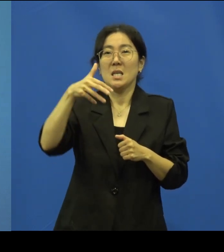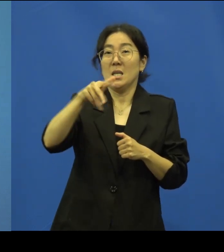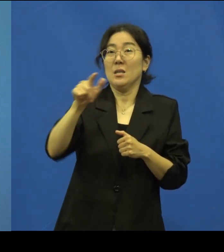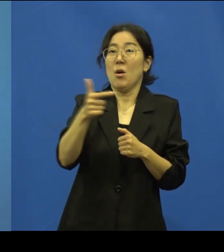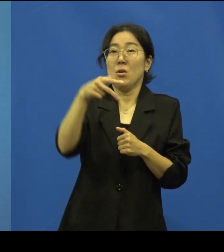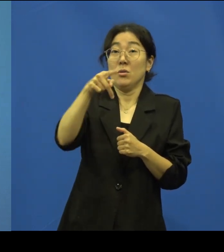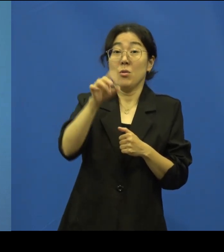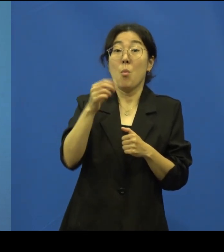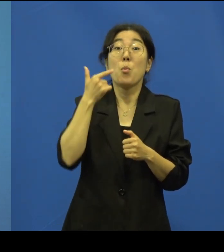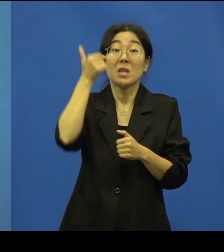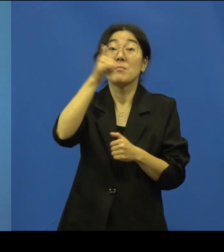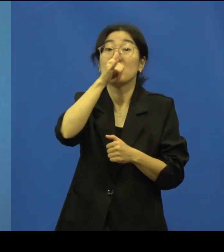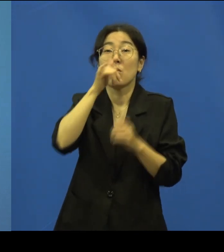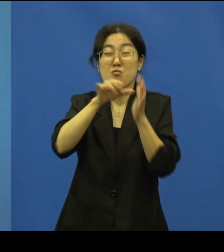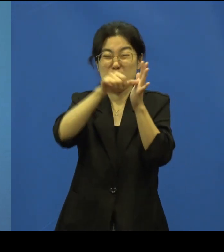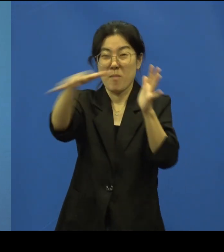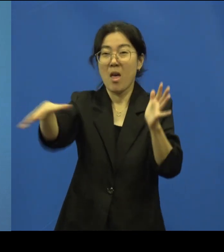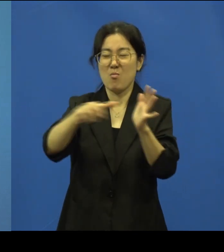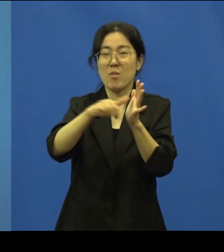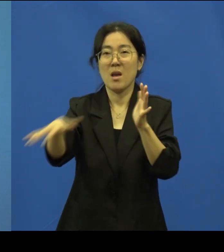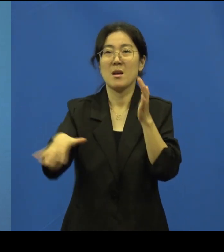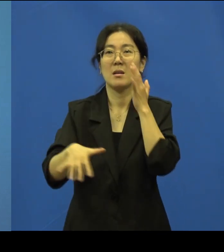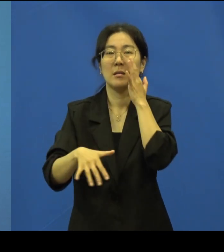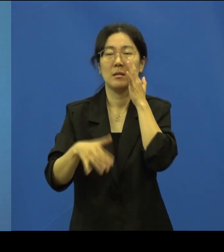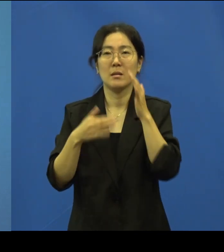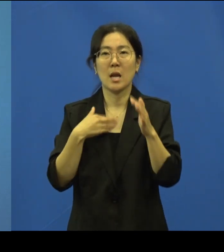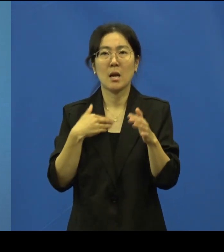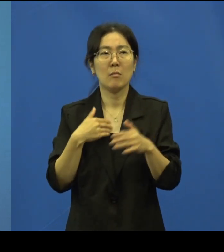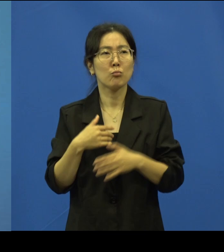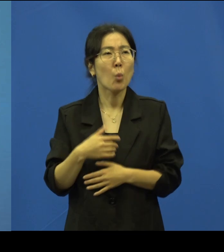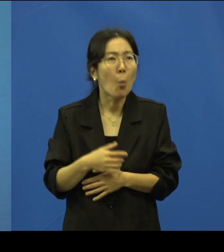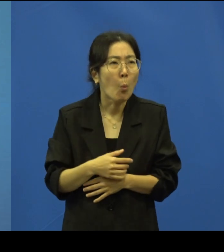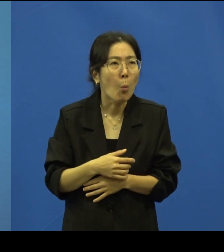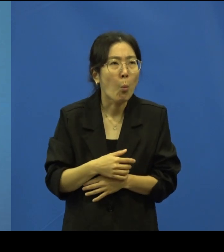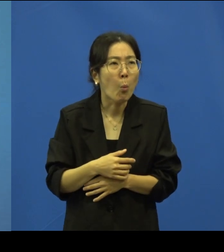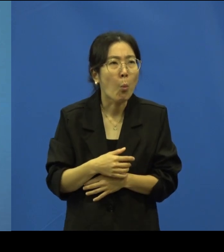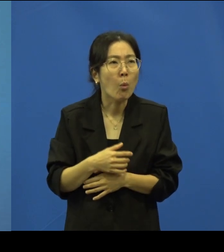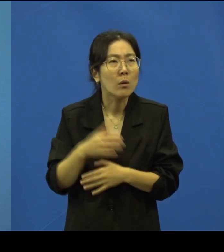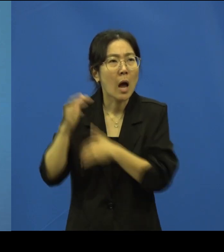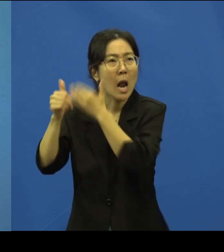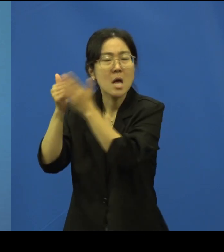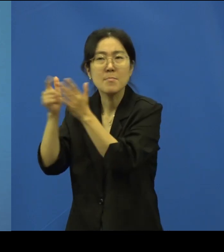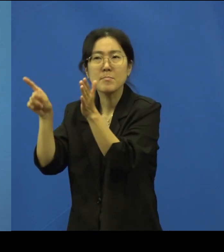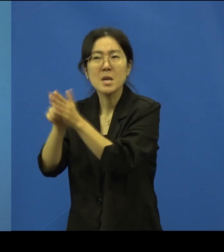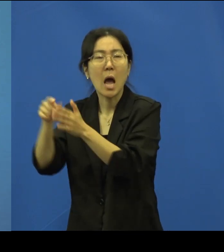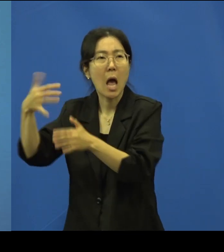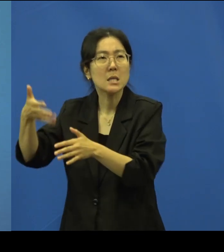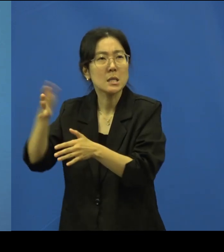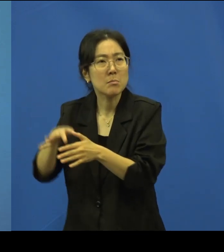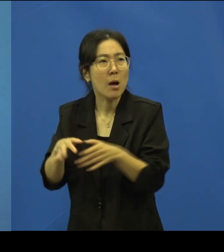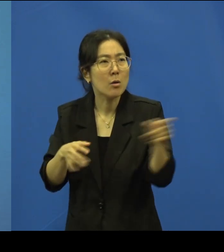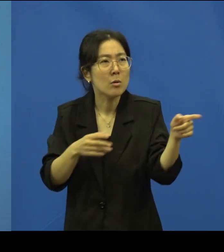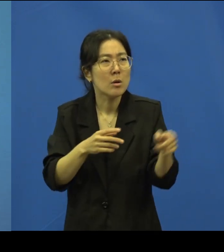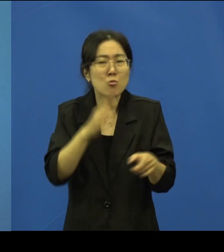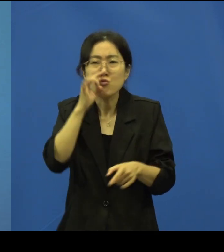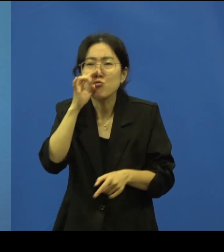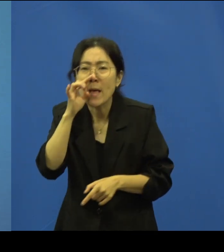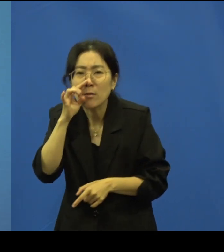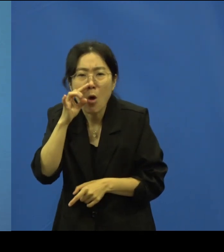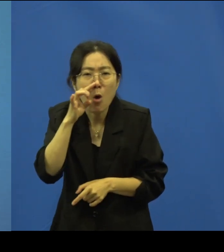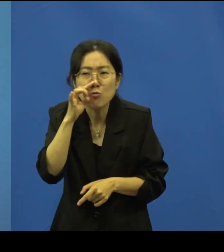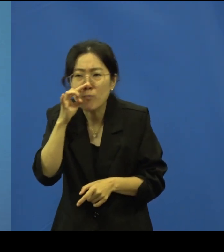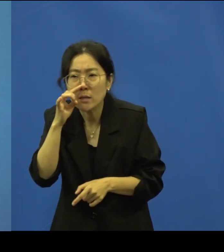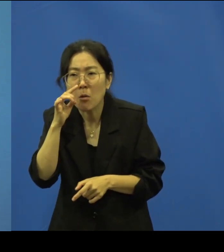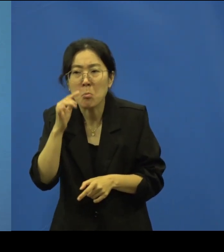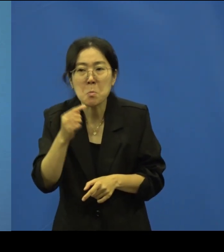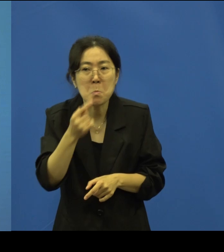목사님이라고 계세요. 제가 이제 거기를 간 거예요. 거듭맞지도 않고 그냥 간 거예요. 거기를